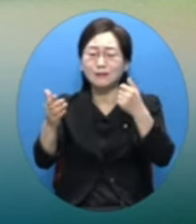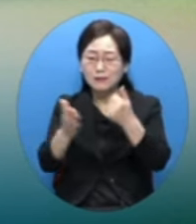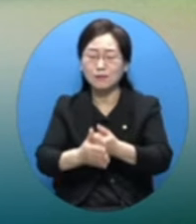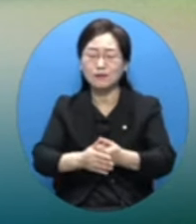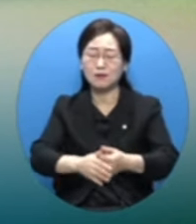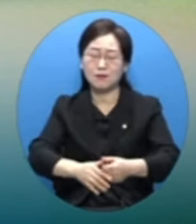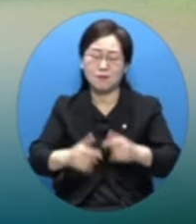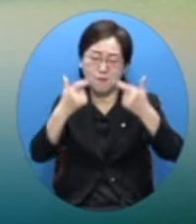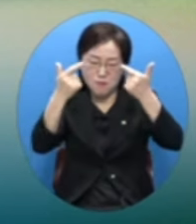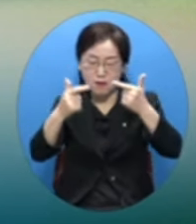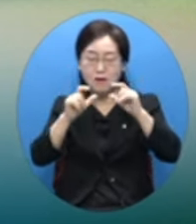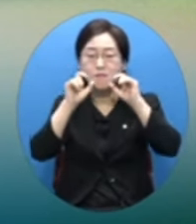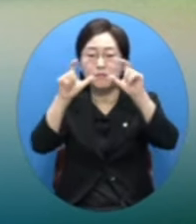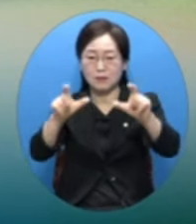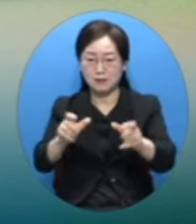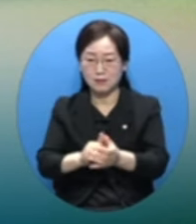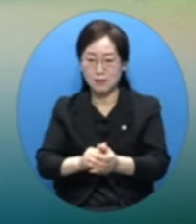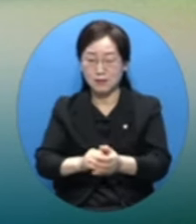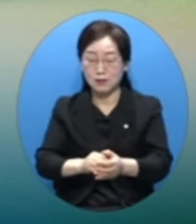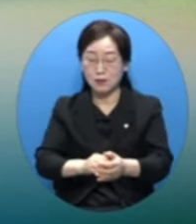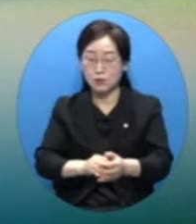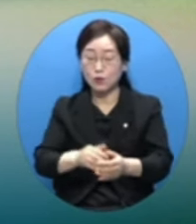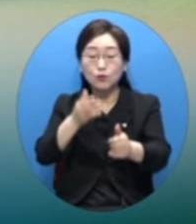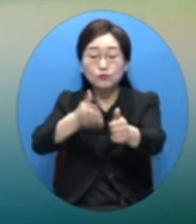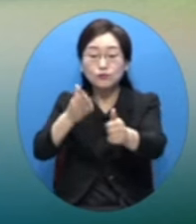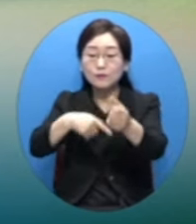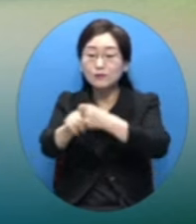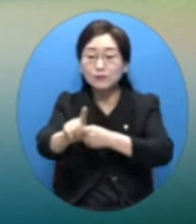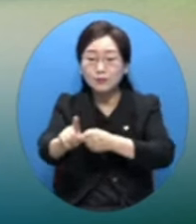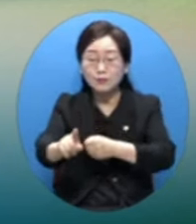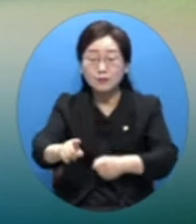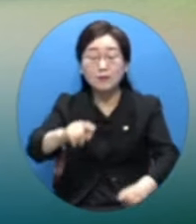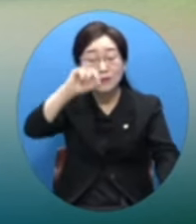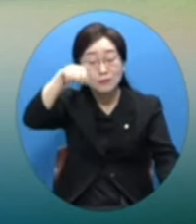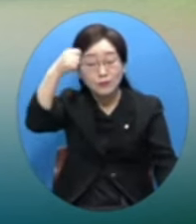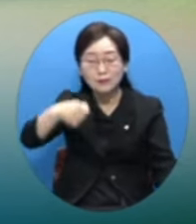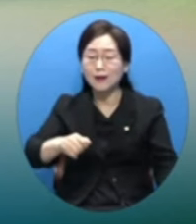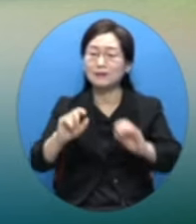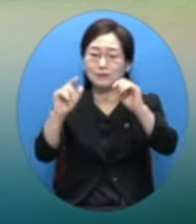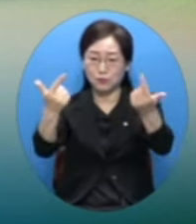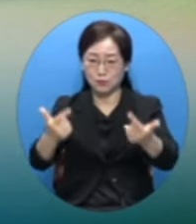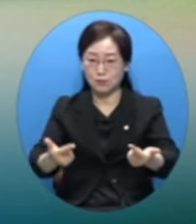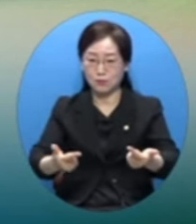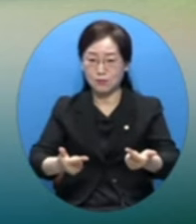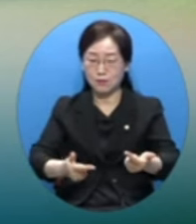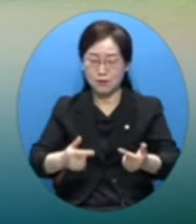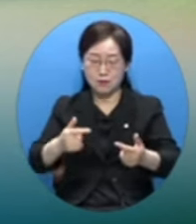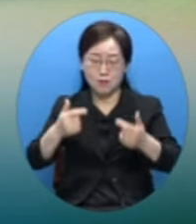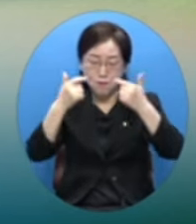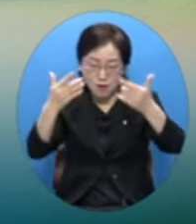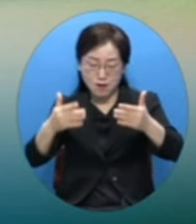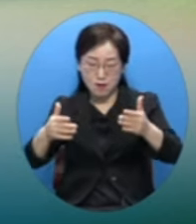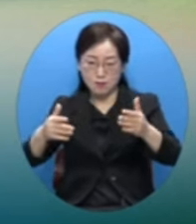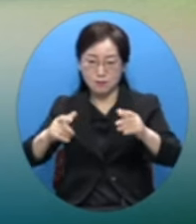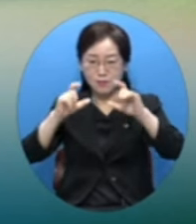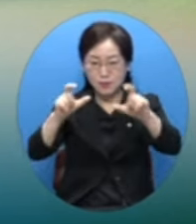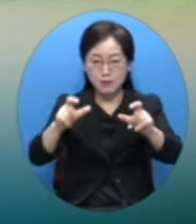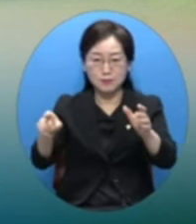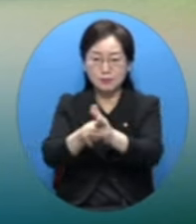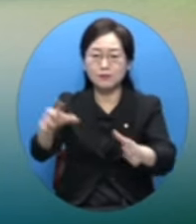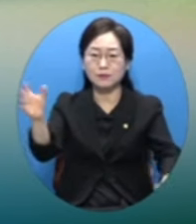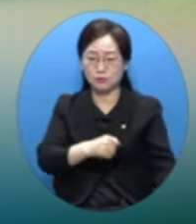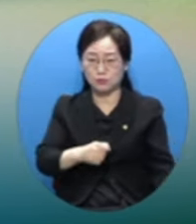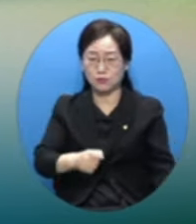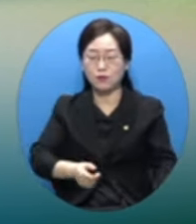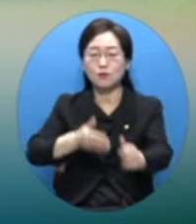잘라 말한다. 그리고 그가 말하는 구함이란 건성으로 구하는 게 아니라 단호한 믿음으로 구하는 것이다.